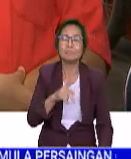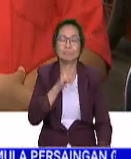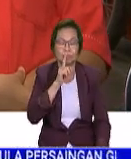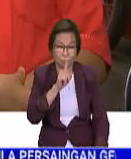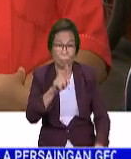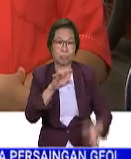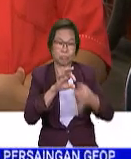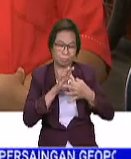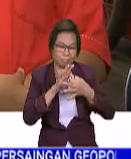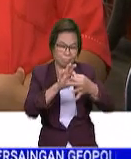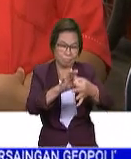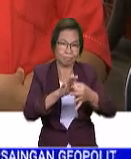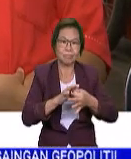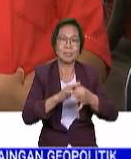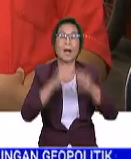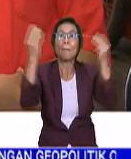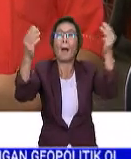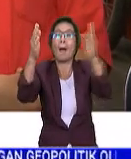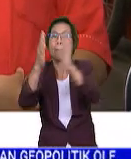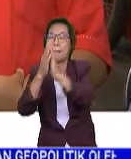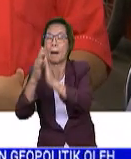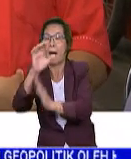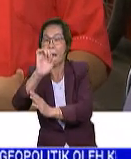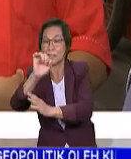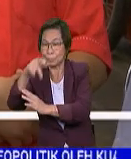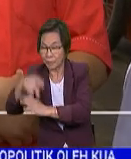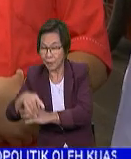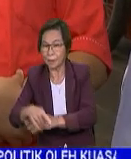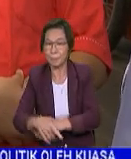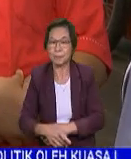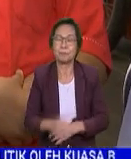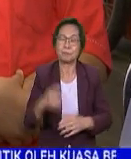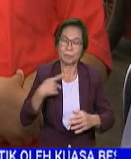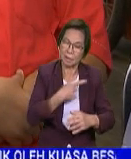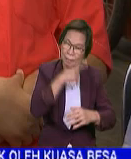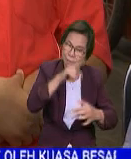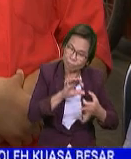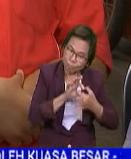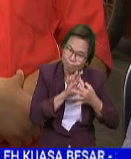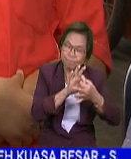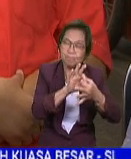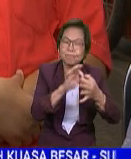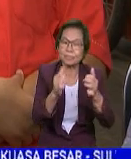Majlis perbandaran sungai petani ked kena collaborate